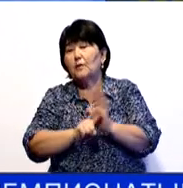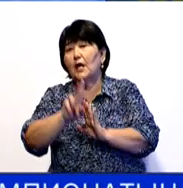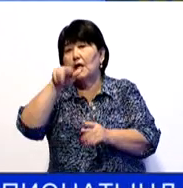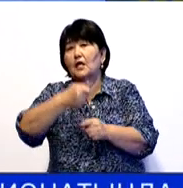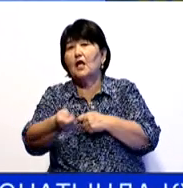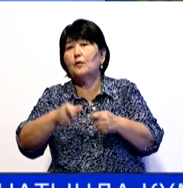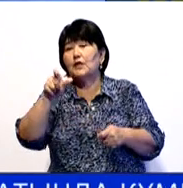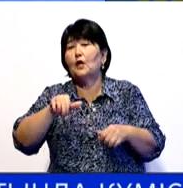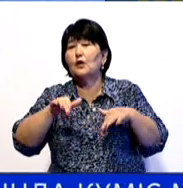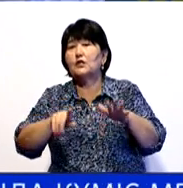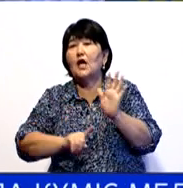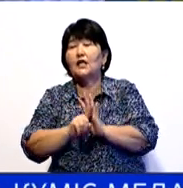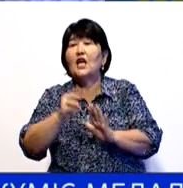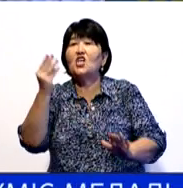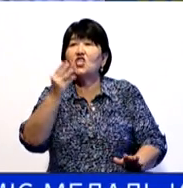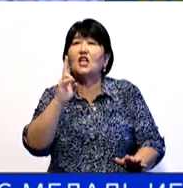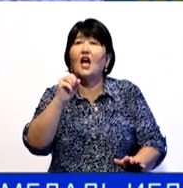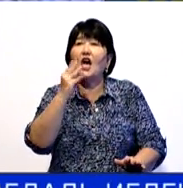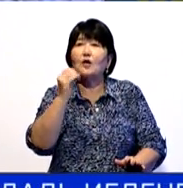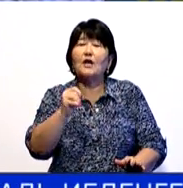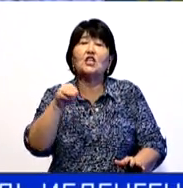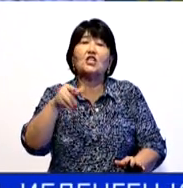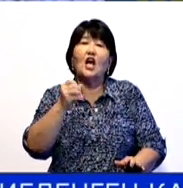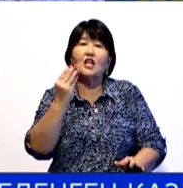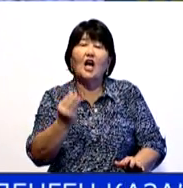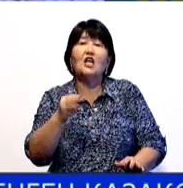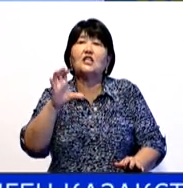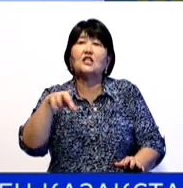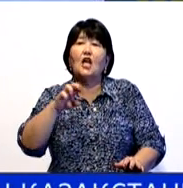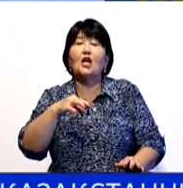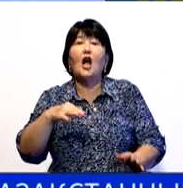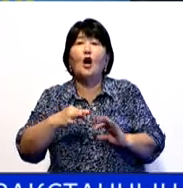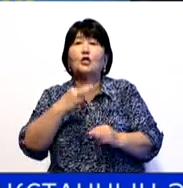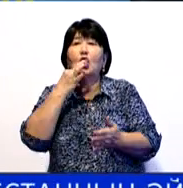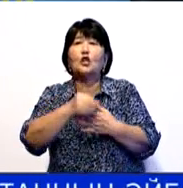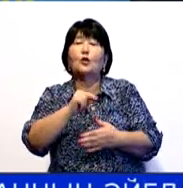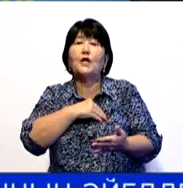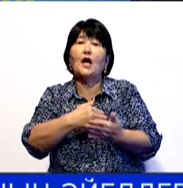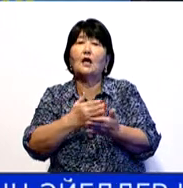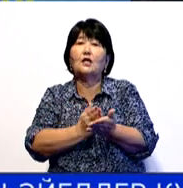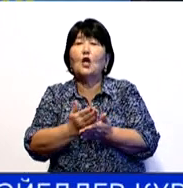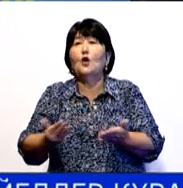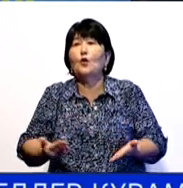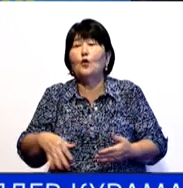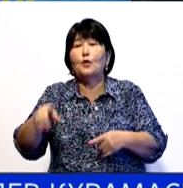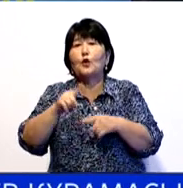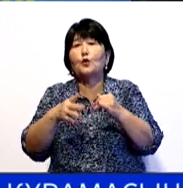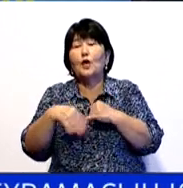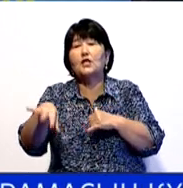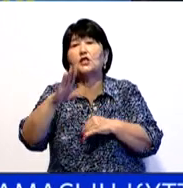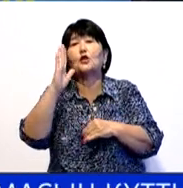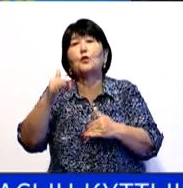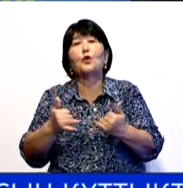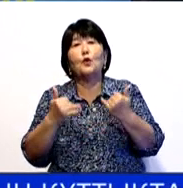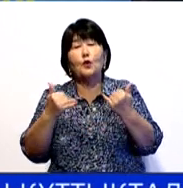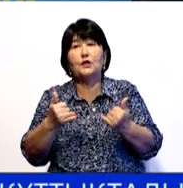басқару ісіне араласты. Шиелі, Қармақшы, Жалағаш, Сырдария аудандарында жауапты қызметтер атқарып, өмірін туған жердің болашағын арнады.